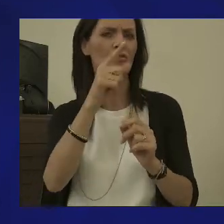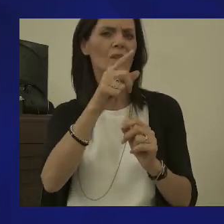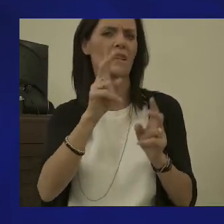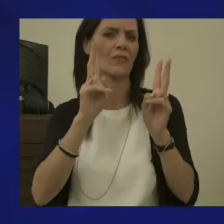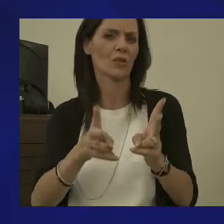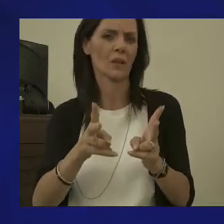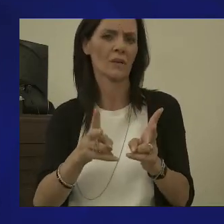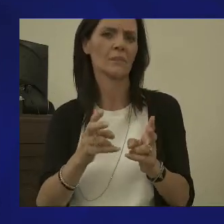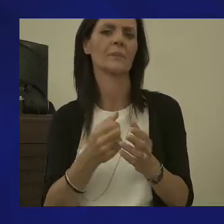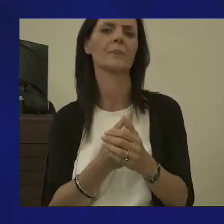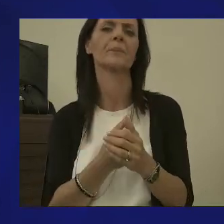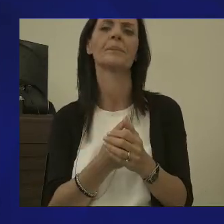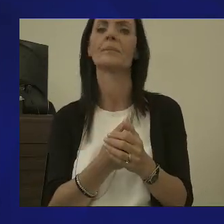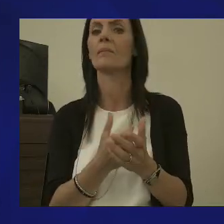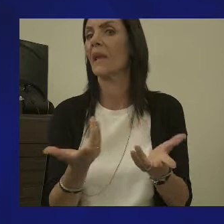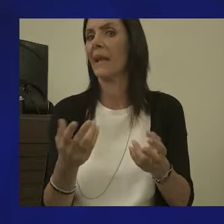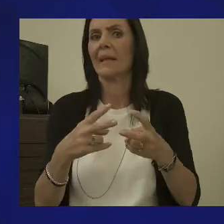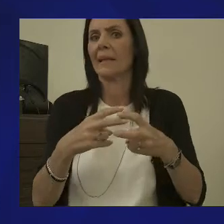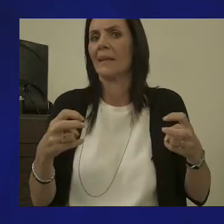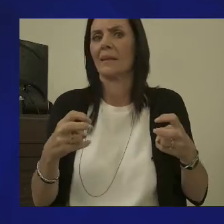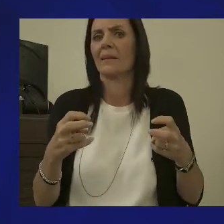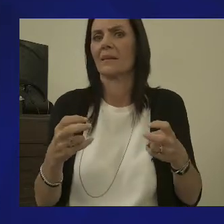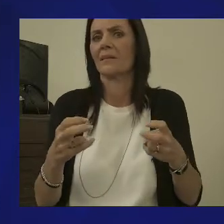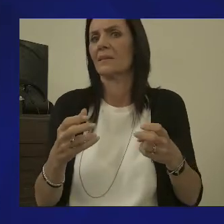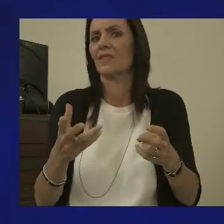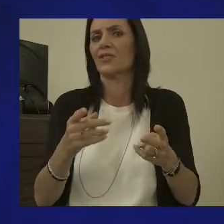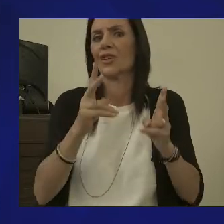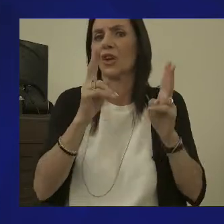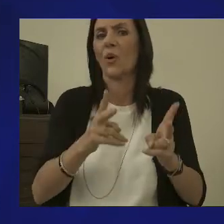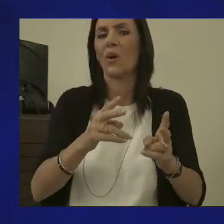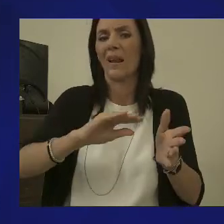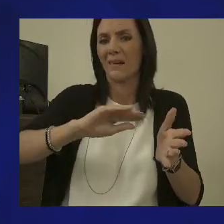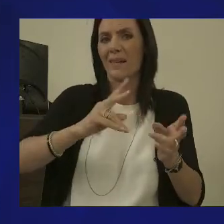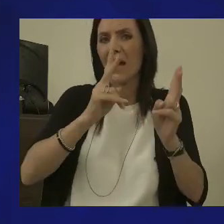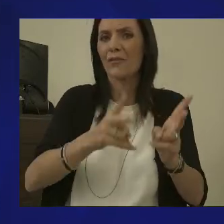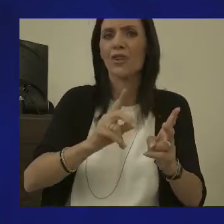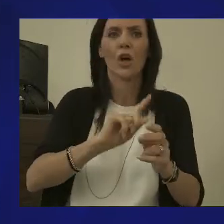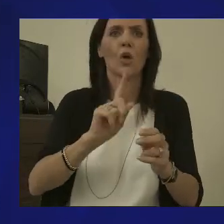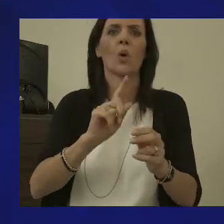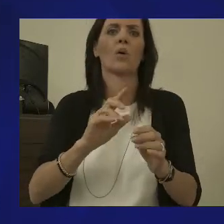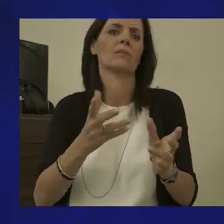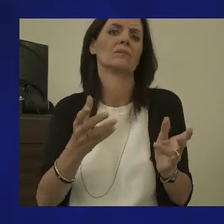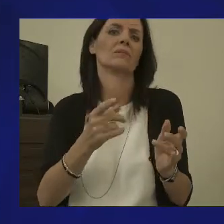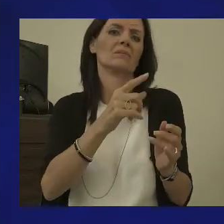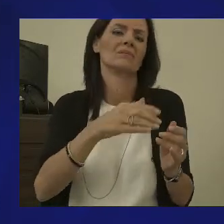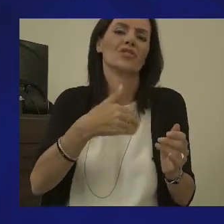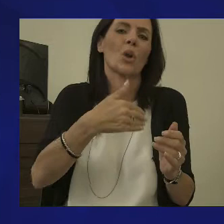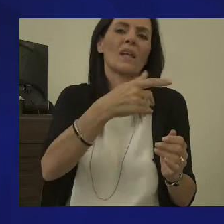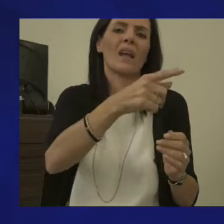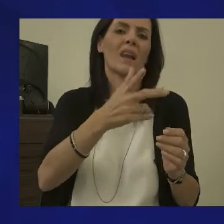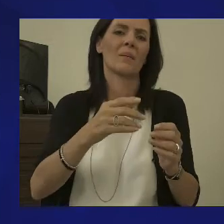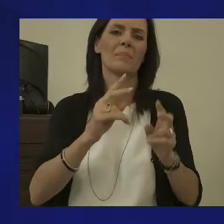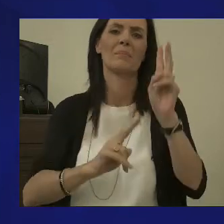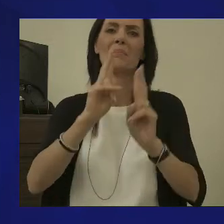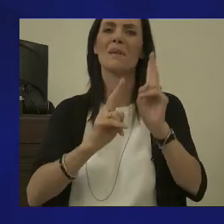מבקשים להביא את המפעל הזה. אין עיר שחפצת פיתוח שיכולה לאפשר לעצמה לא להחזיק מפעל של בטון. אמרתי